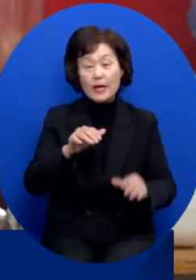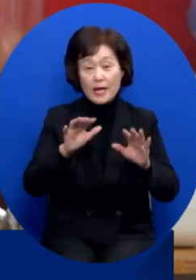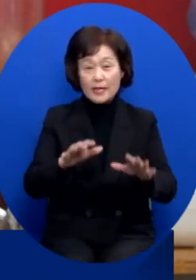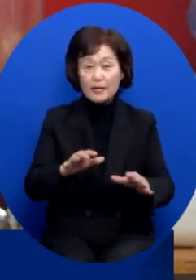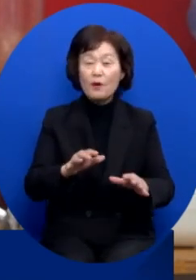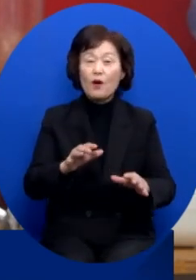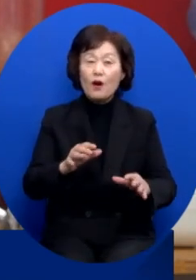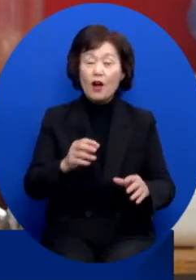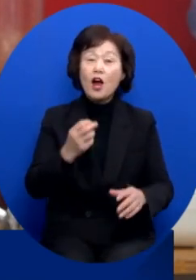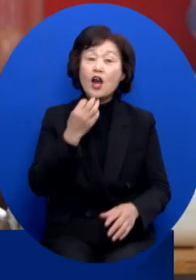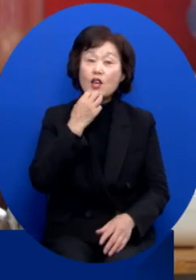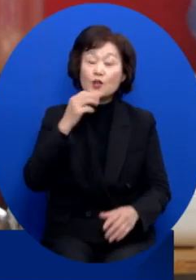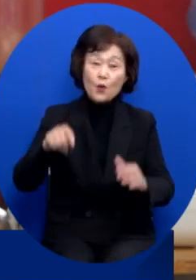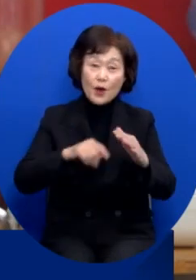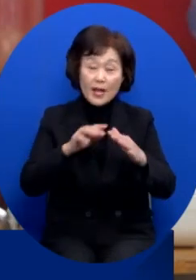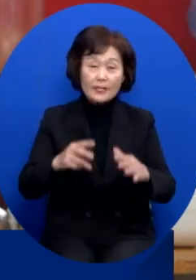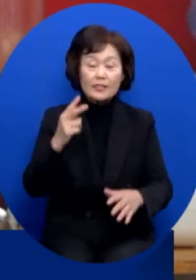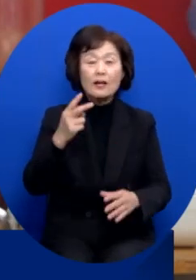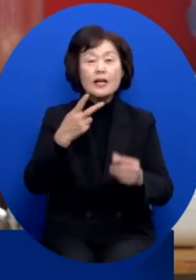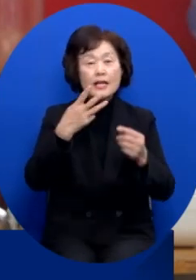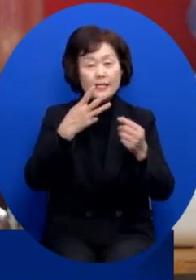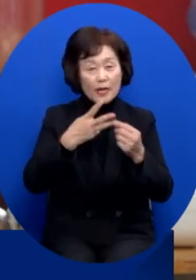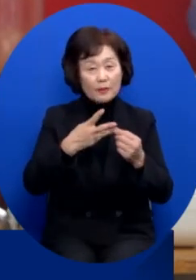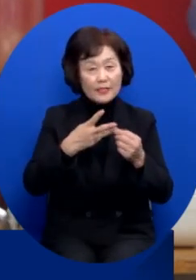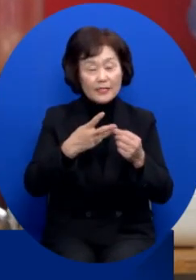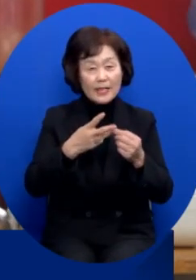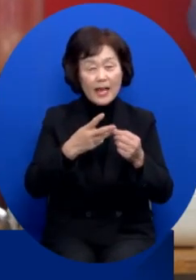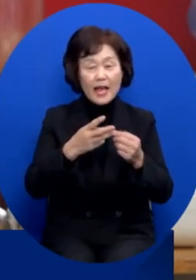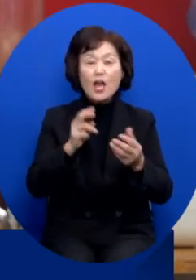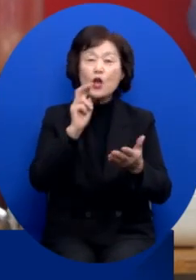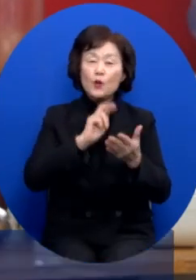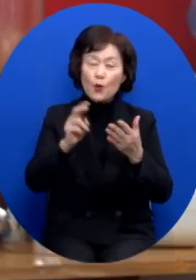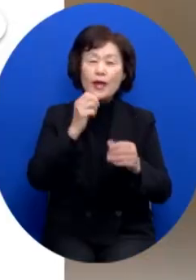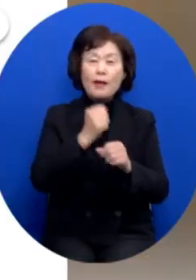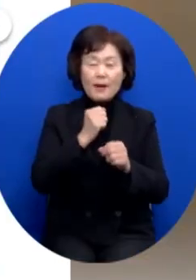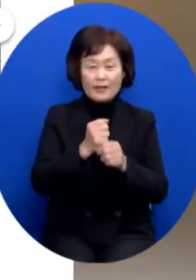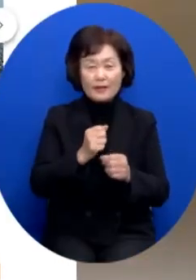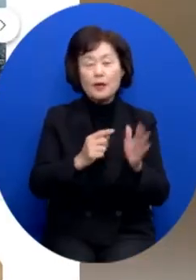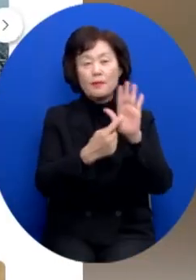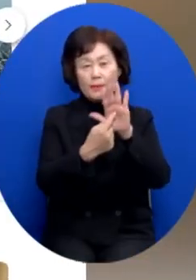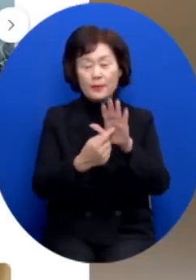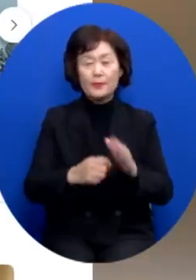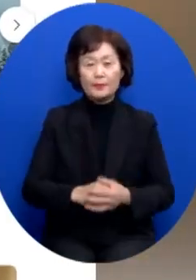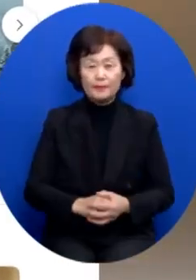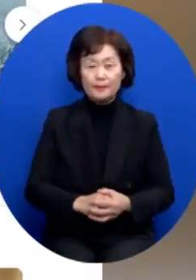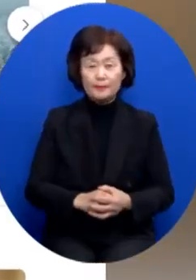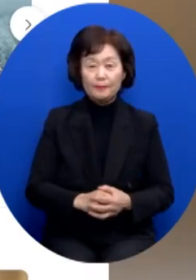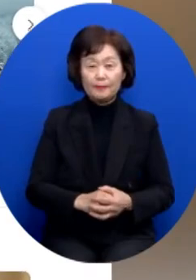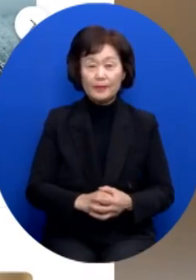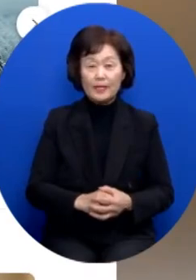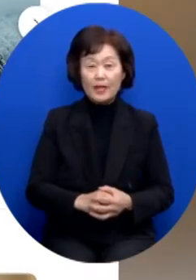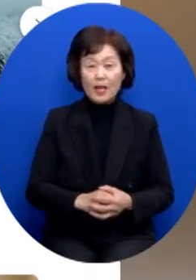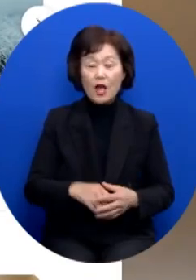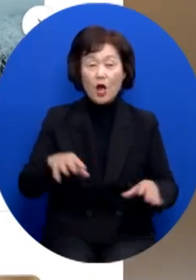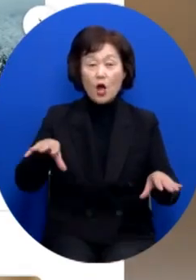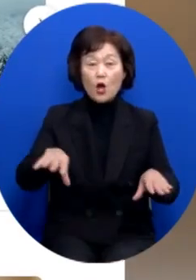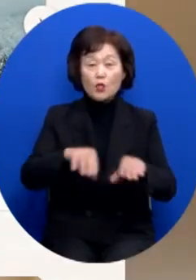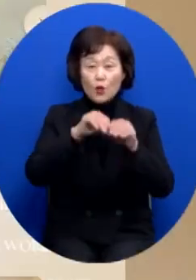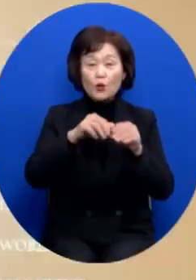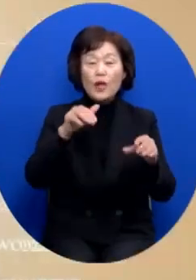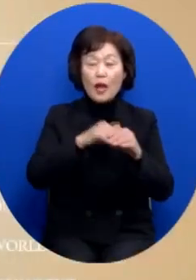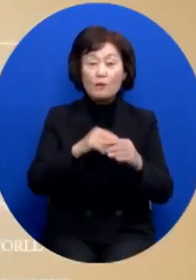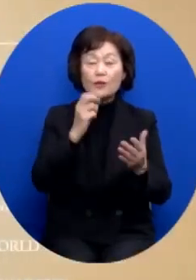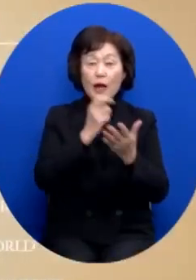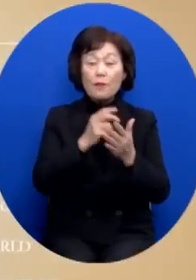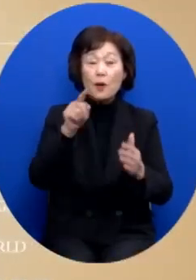서울이 2023년 이렇게 세 번째 앨범을 내게 되었습니다. 총회 문화법인이 서울시와 함께